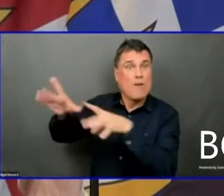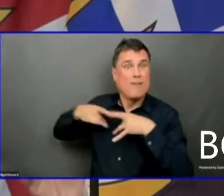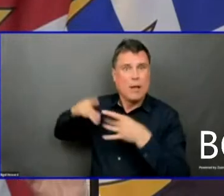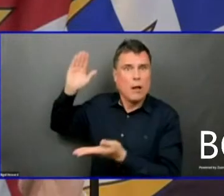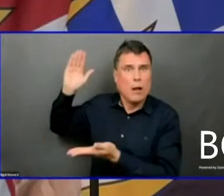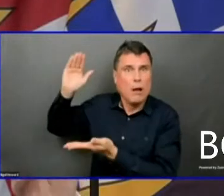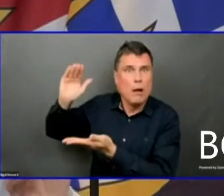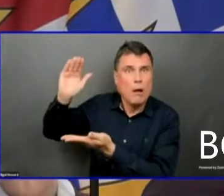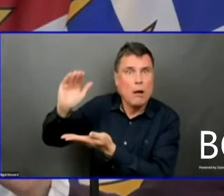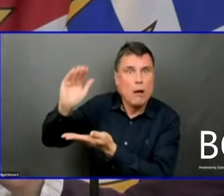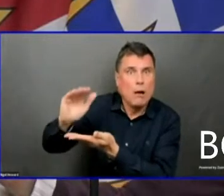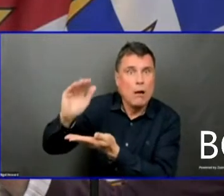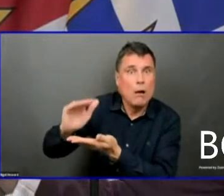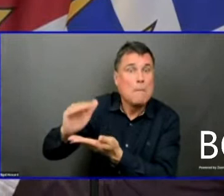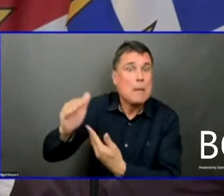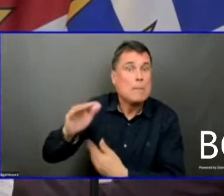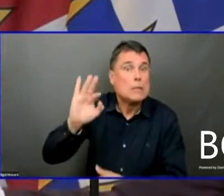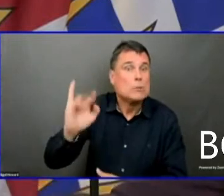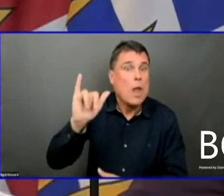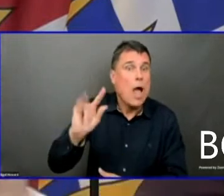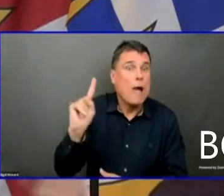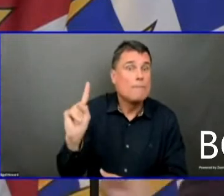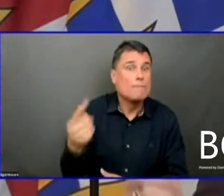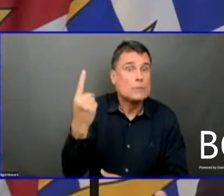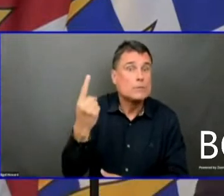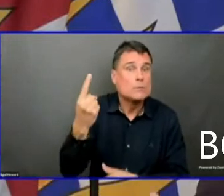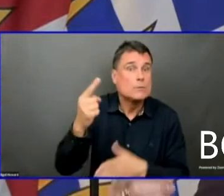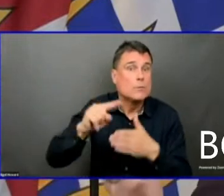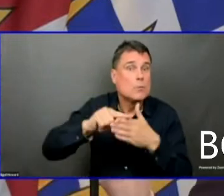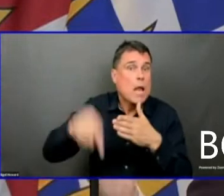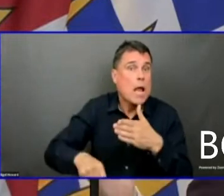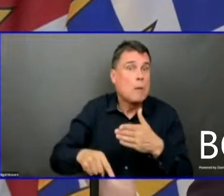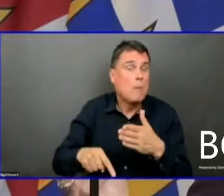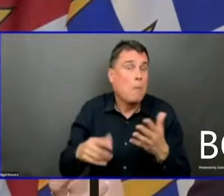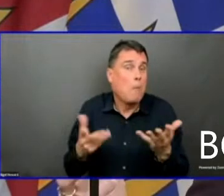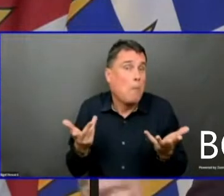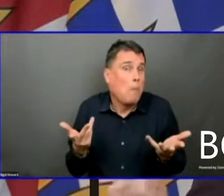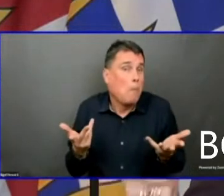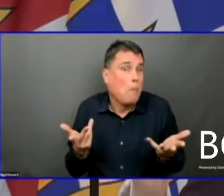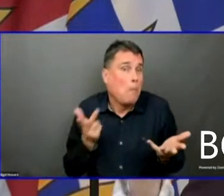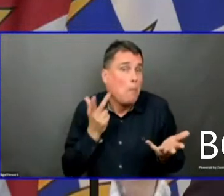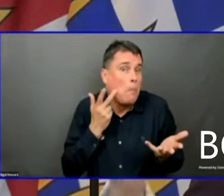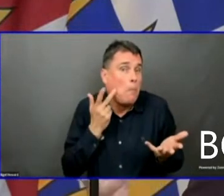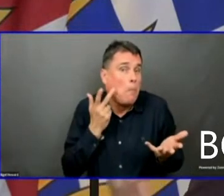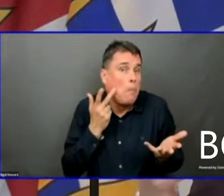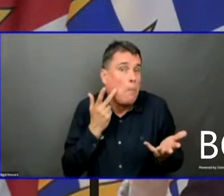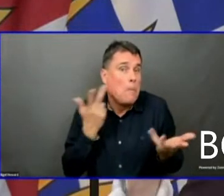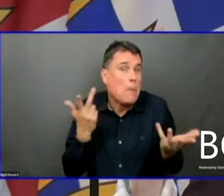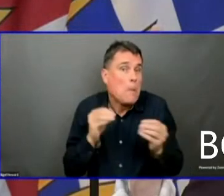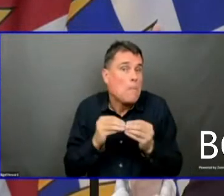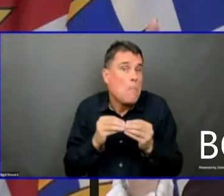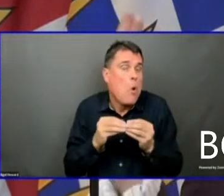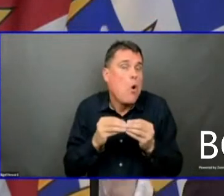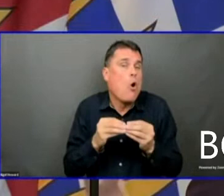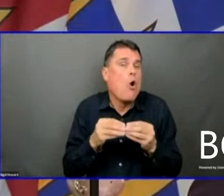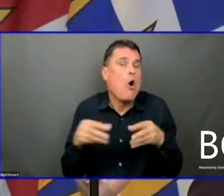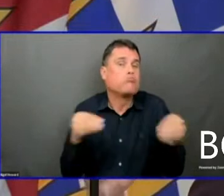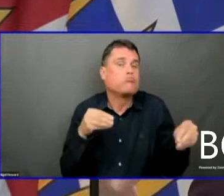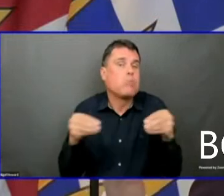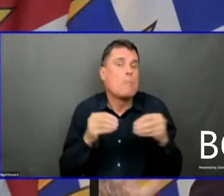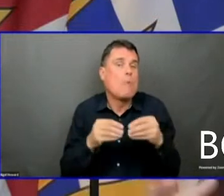那么我们看看，还有6月份是没有长周末的，7月份长周末啊，怎么看啊？如何放松？